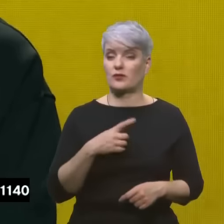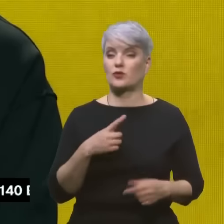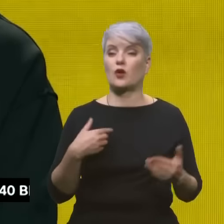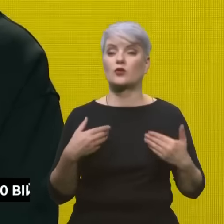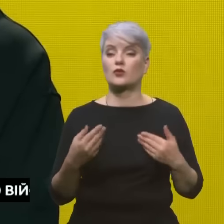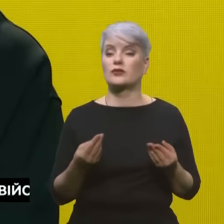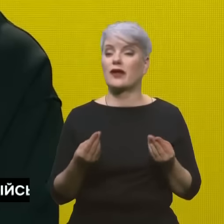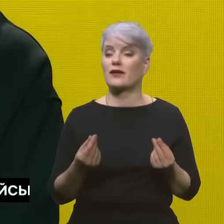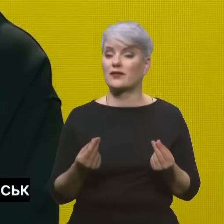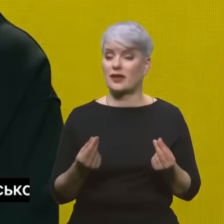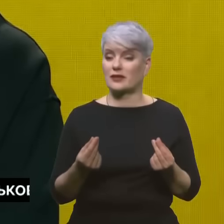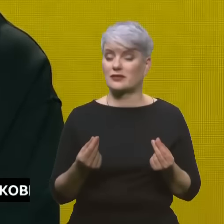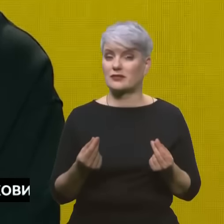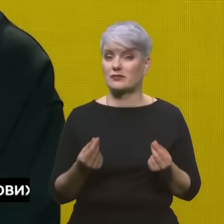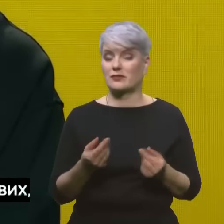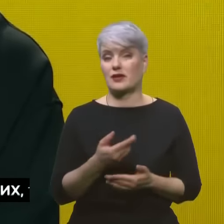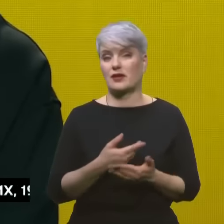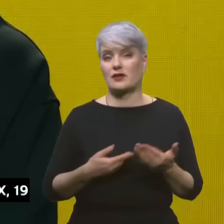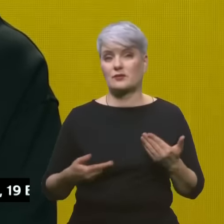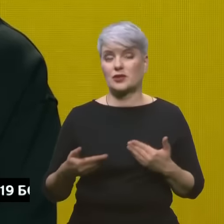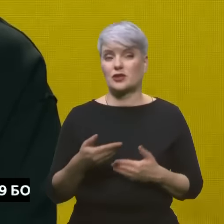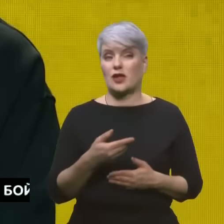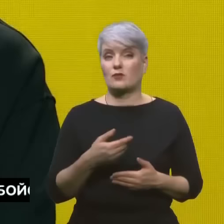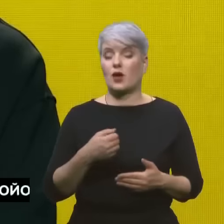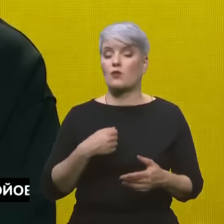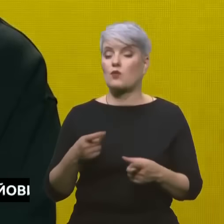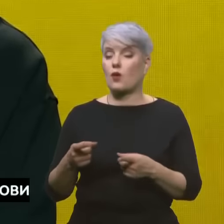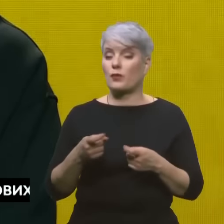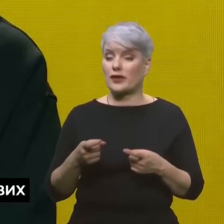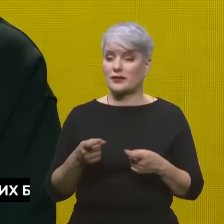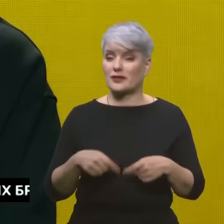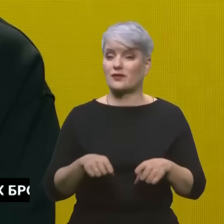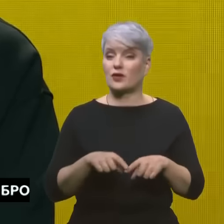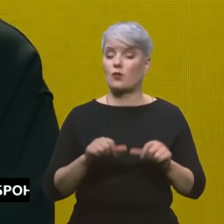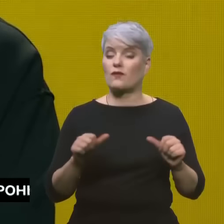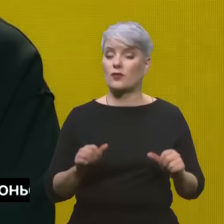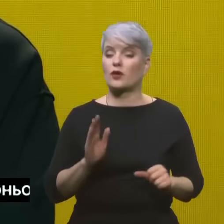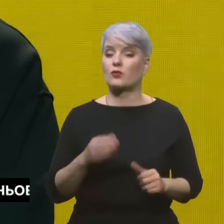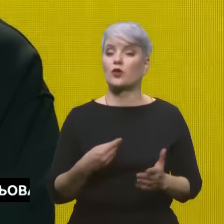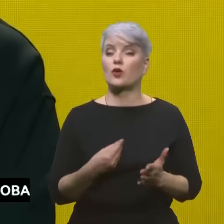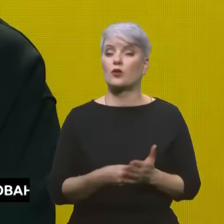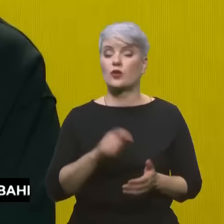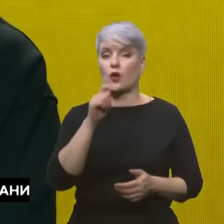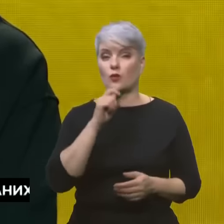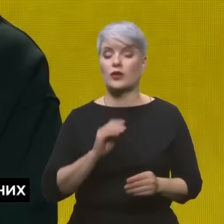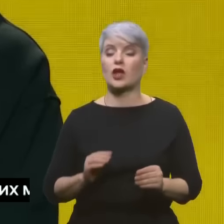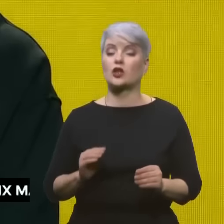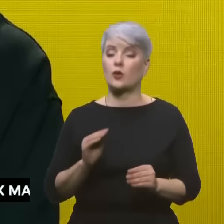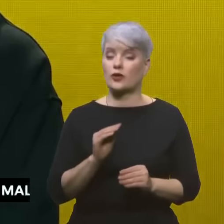то між нами мобілізація в такому форматі буде коштувати Україні